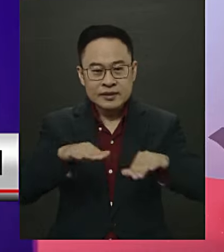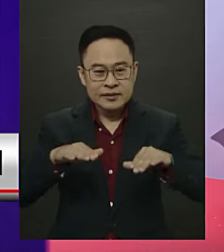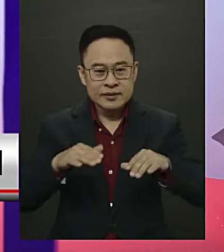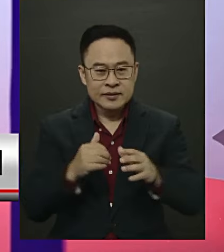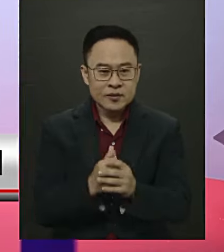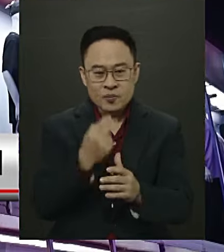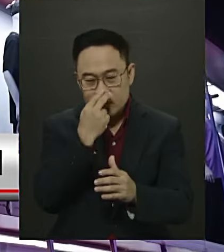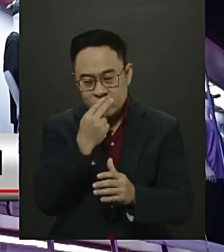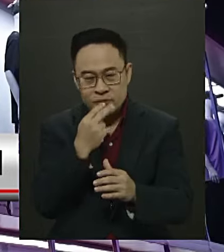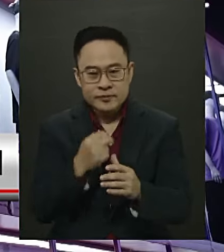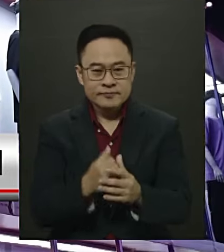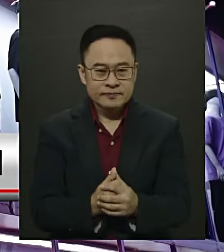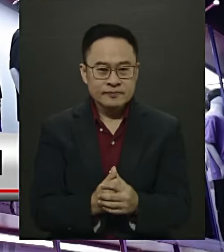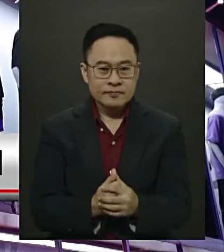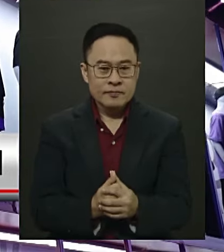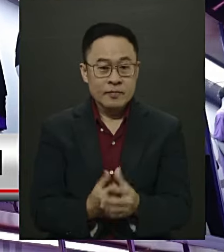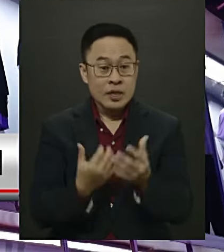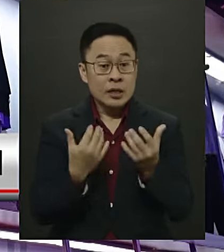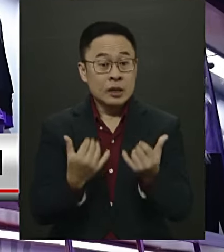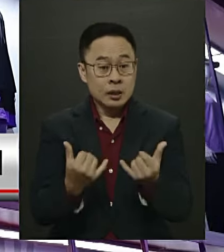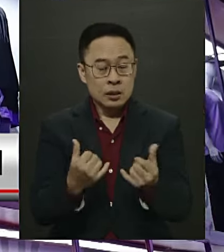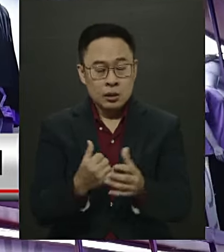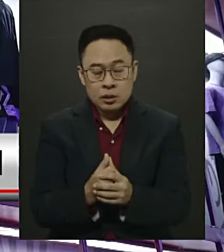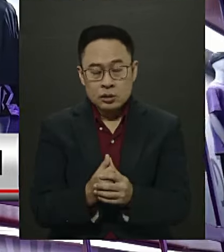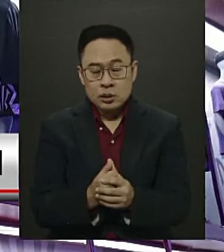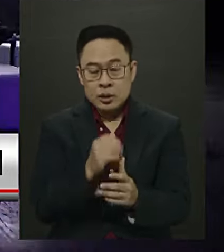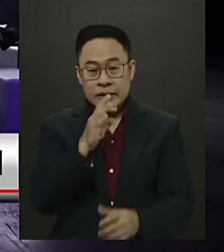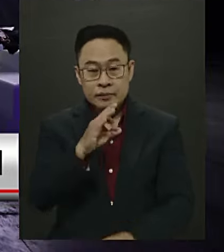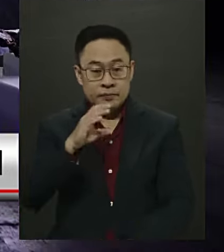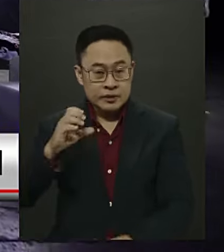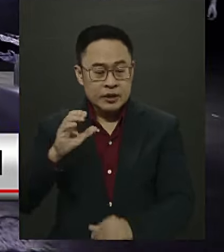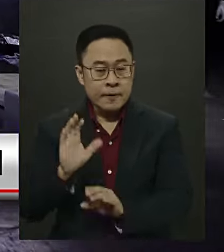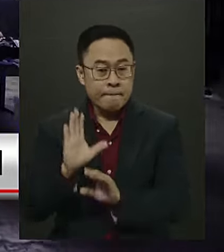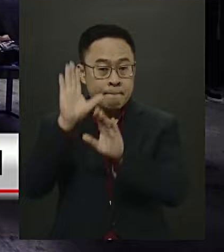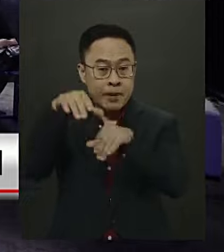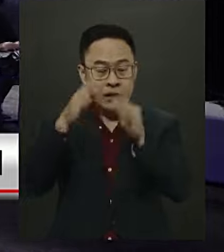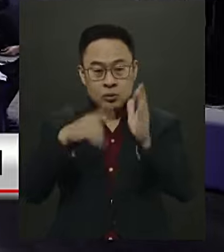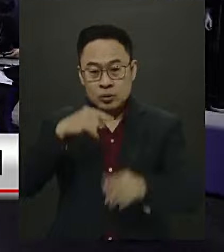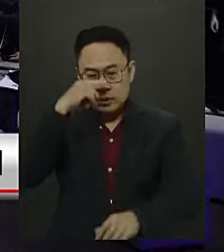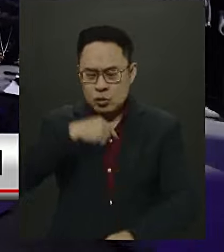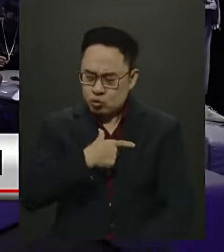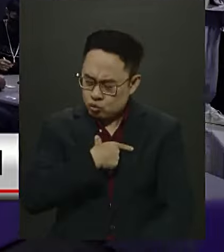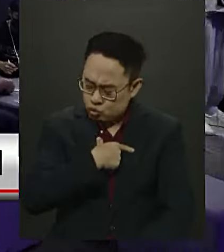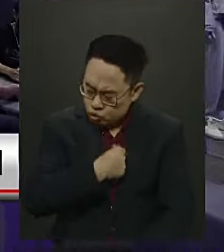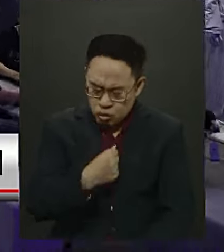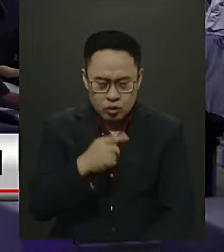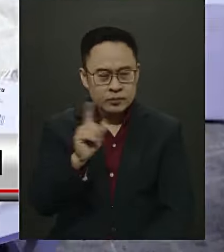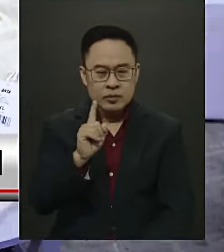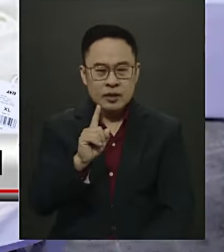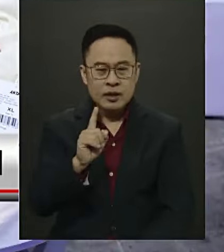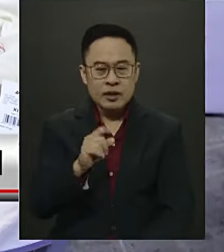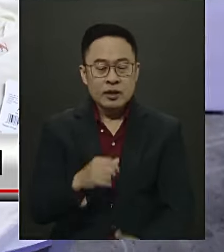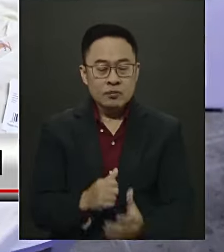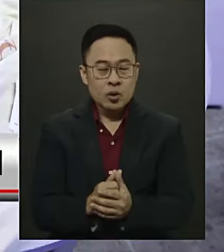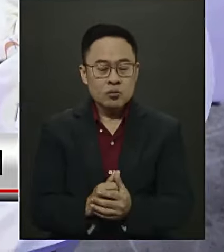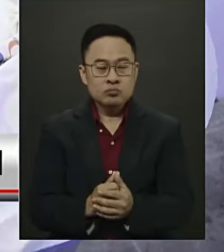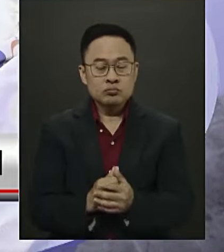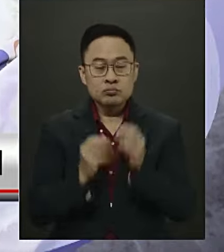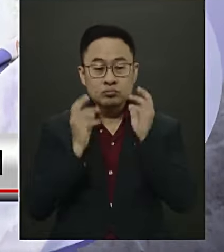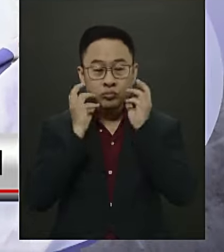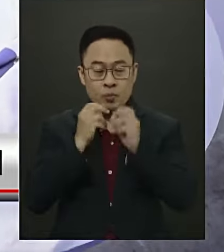ะ ซึ่งอีกหนึ่งอย่างนะคะที่ทำให้แฟนบาสเกตบอลชาวไทยนะคะเป็นปลื้มเลยเพราะว่าไคลรี่เอลวินเขารับป